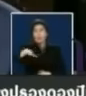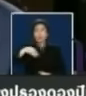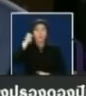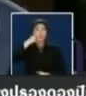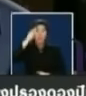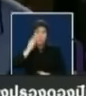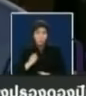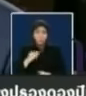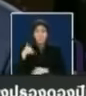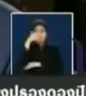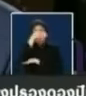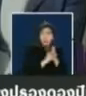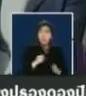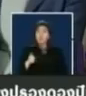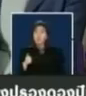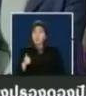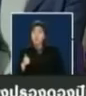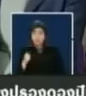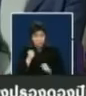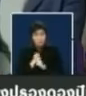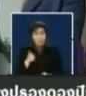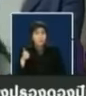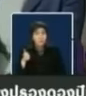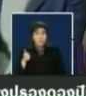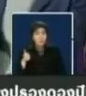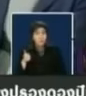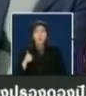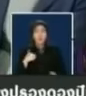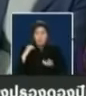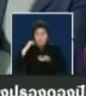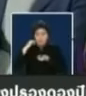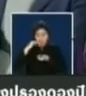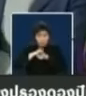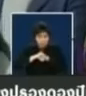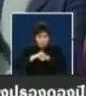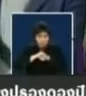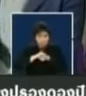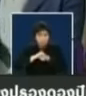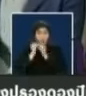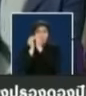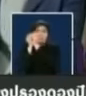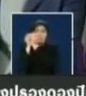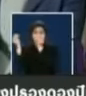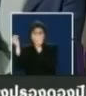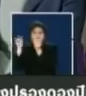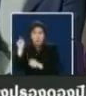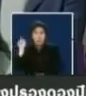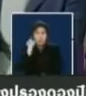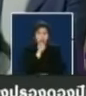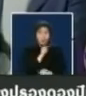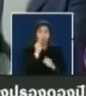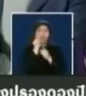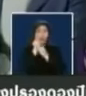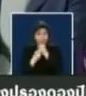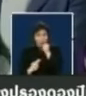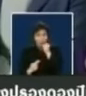ประเทศ อ ันนี้ฉันยึดคำนี้ก่อน มันทำอย่างนั้นได้จริง จริงคำว่าปรองดองนี่ควบคู่กับคำว่าประชาธิปไตยนะคะ ค ือในส่วนของดิฉันเ